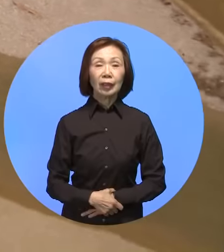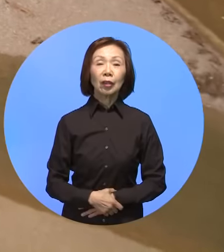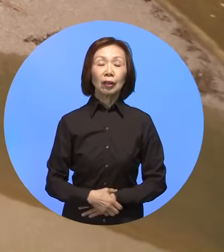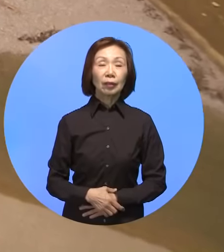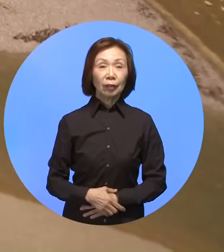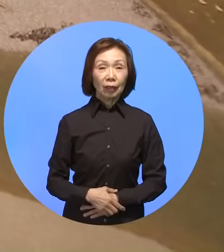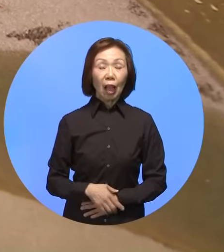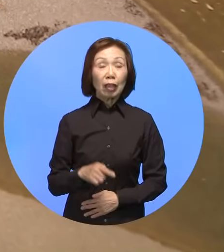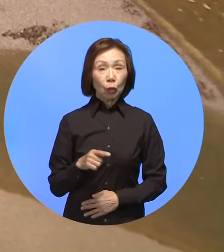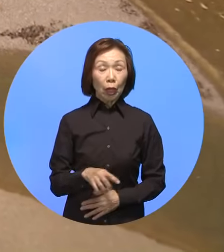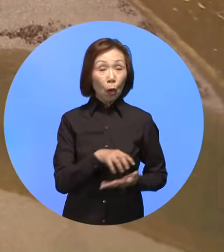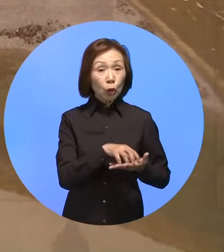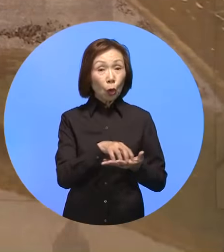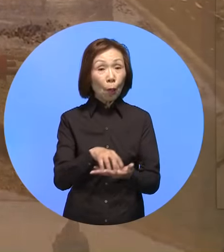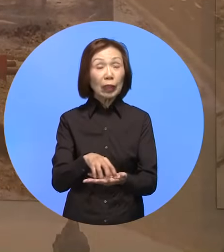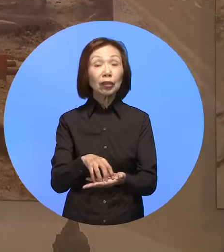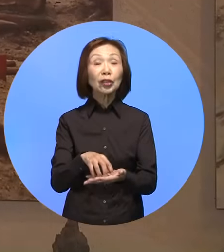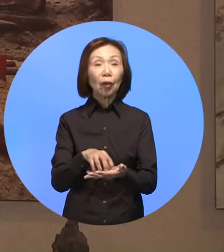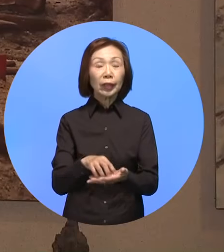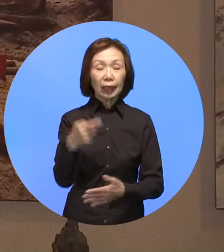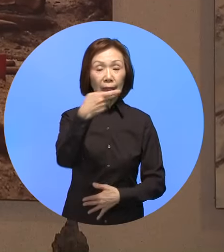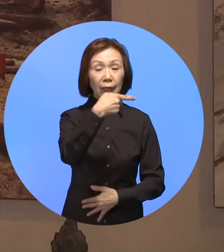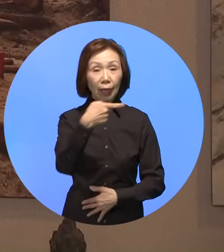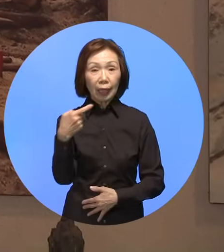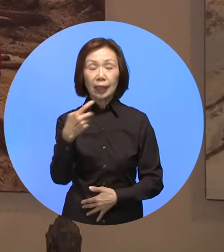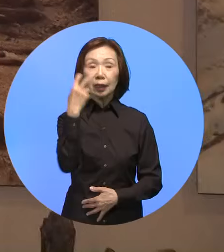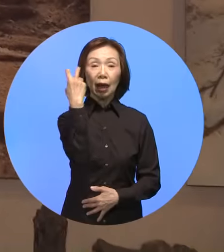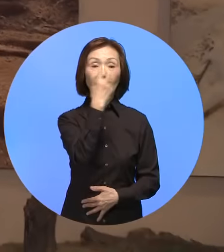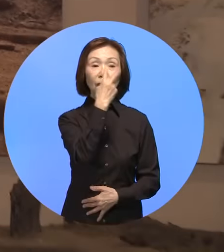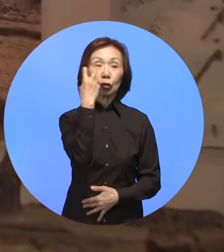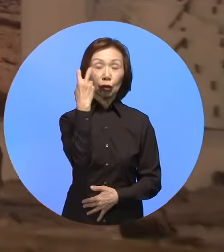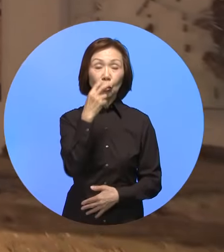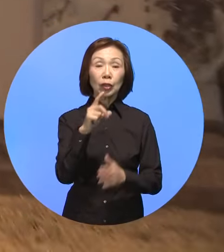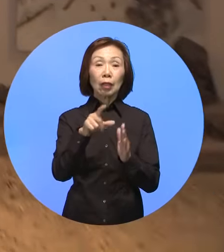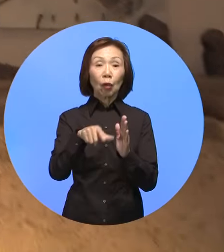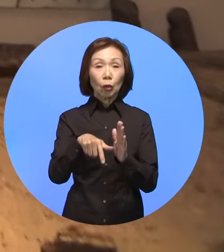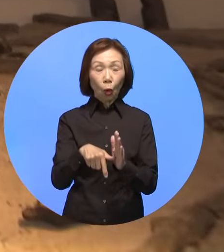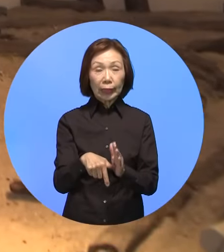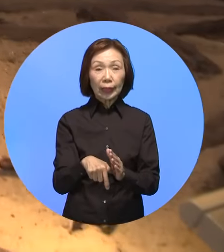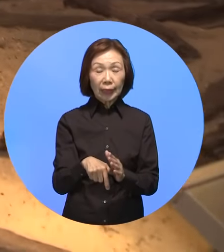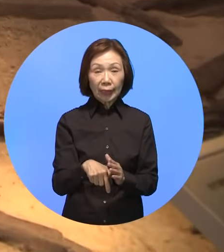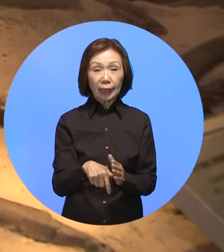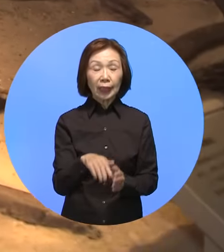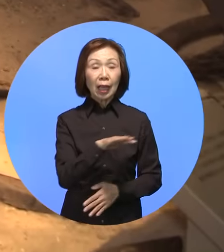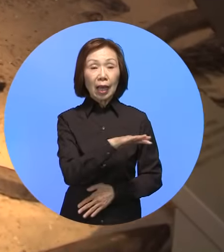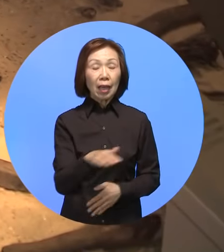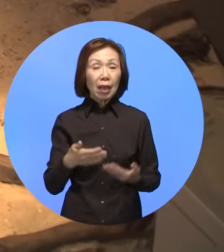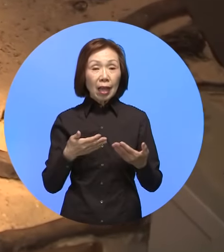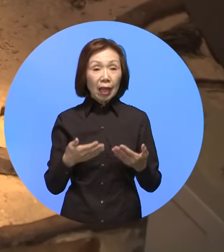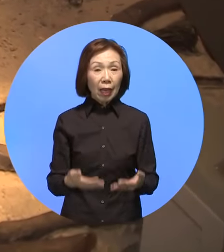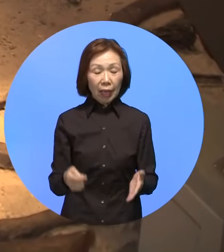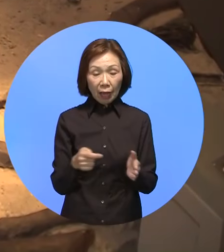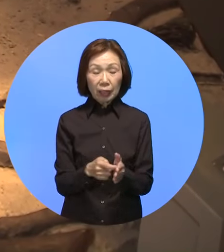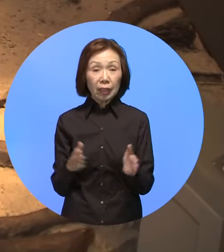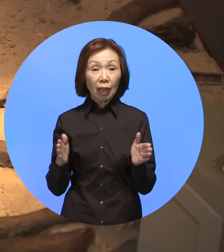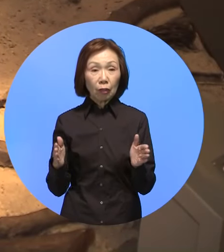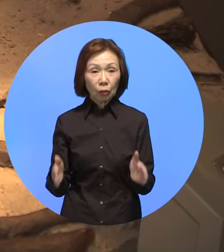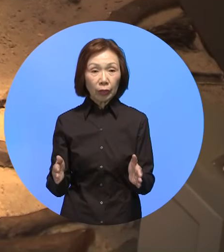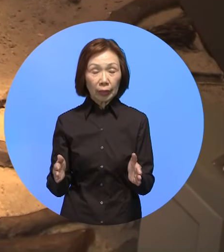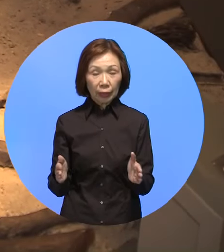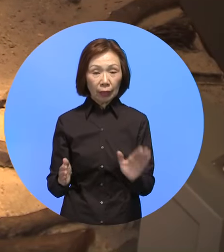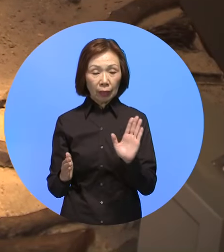それを裏付けるように第1次発掘調査では平安時代に築かれた堤防跡が発見されていまし